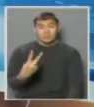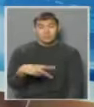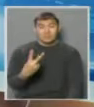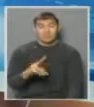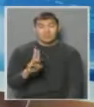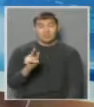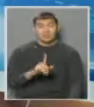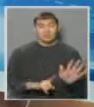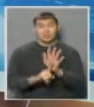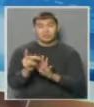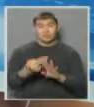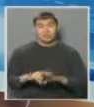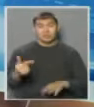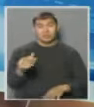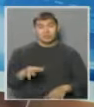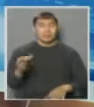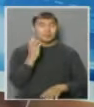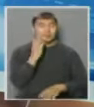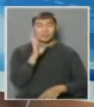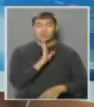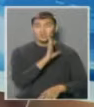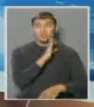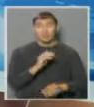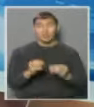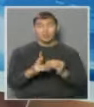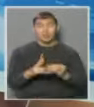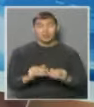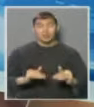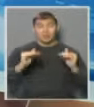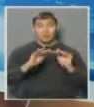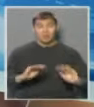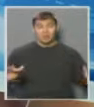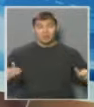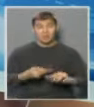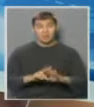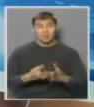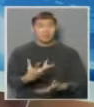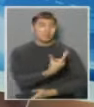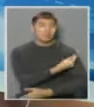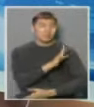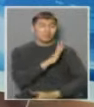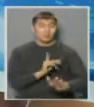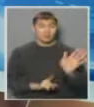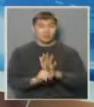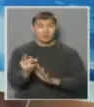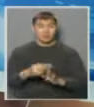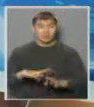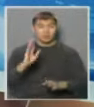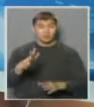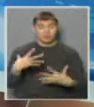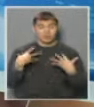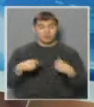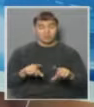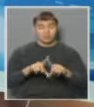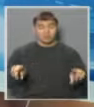22 қарашадан бастап өңірде жүкті әйелдер мен 12 жастан асқан балаларға жаппай екпе салу басталады. Денсаулық